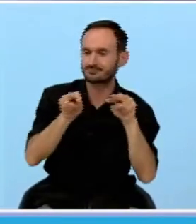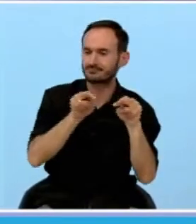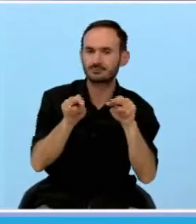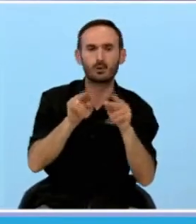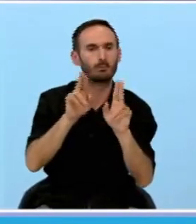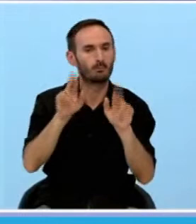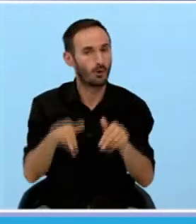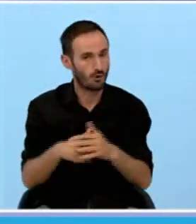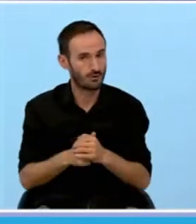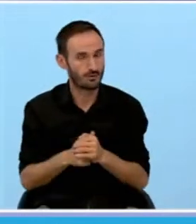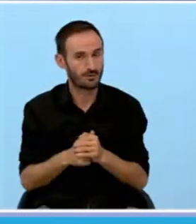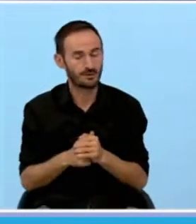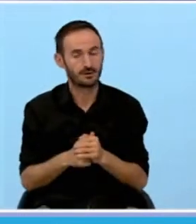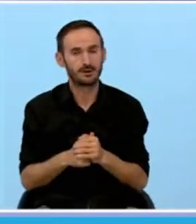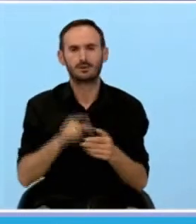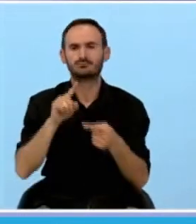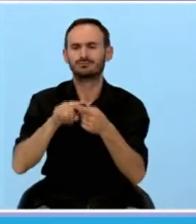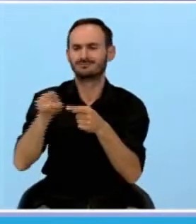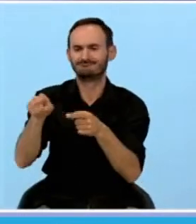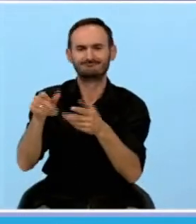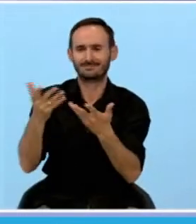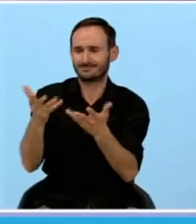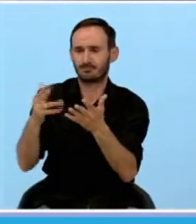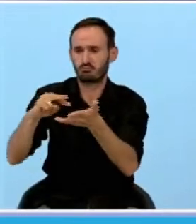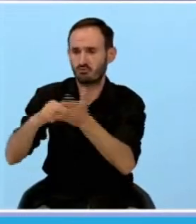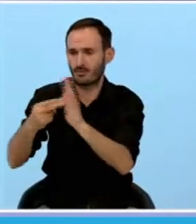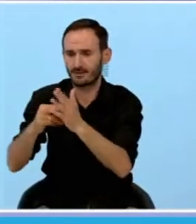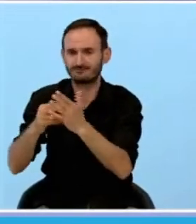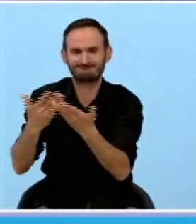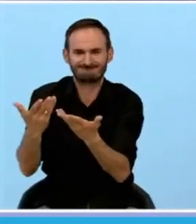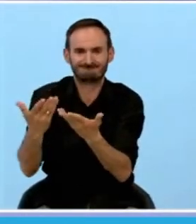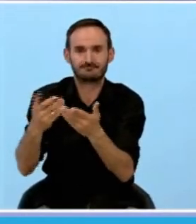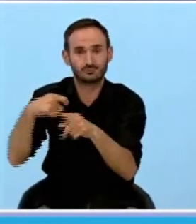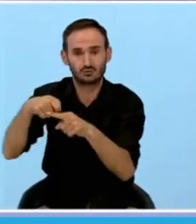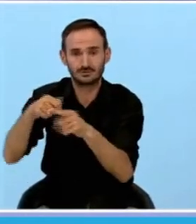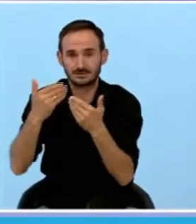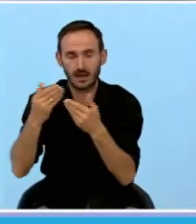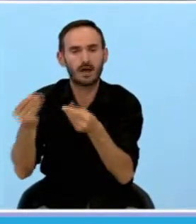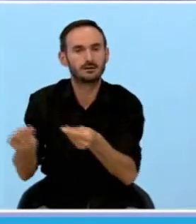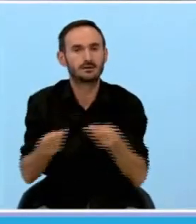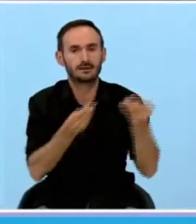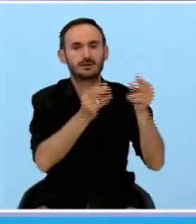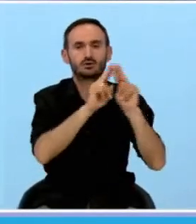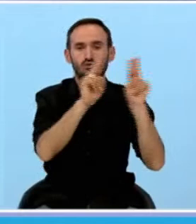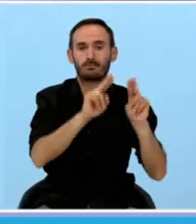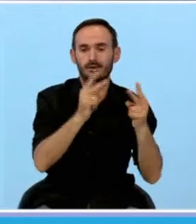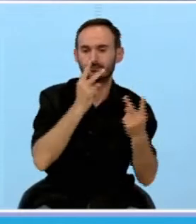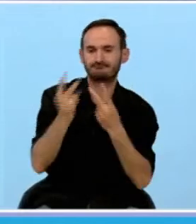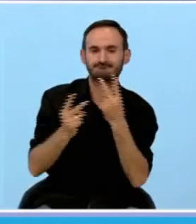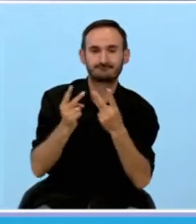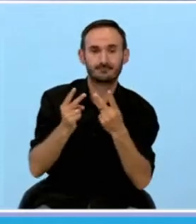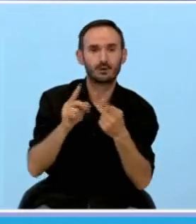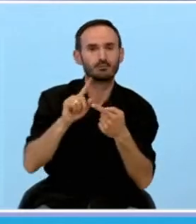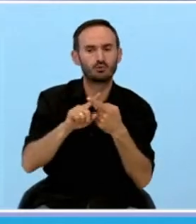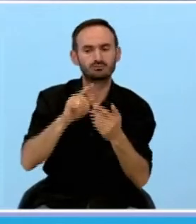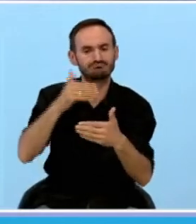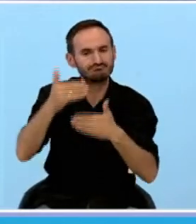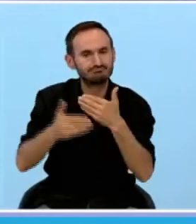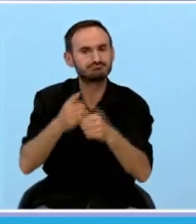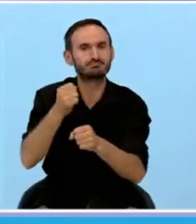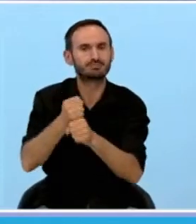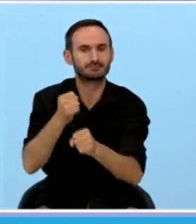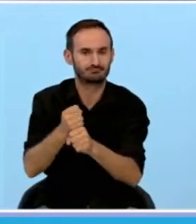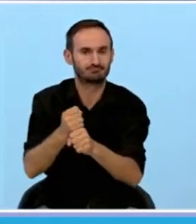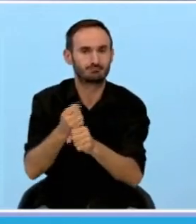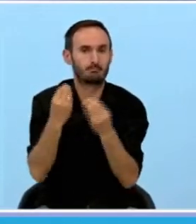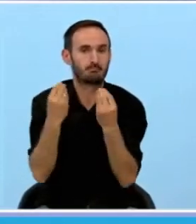e Këshillit të Evropës, e cila ka për detyrë me e mbikëqyrë zbatimin e kësaj konvente ka qenë Kosovë dhe